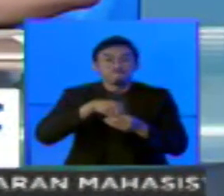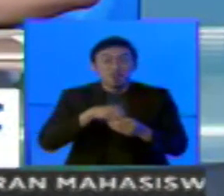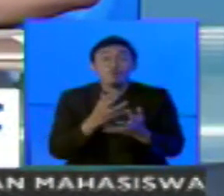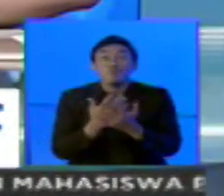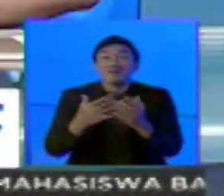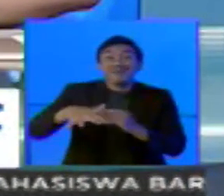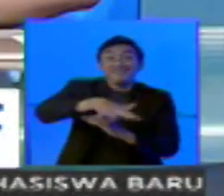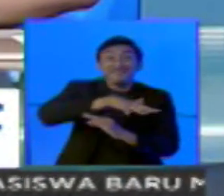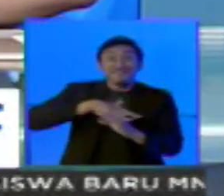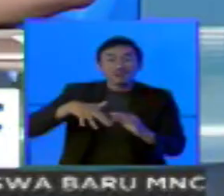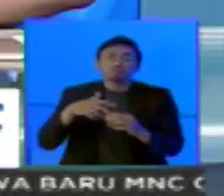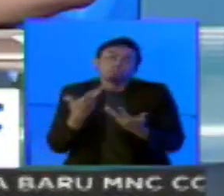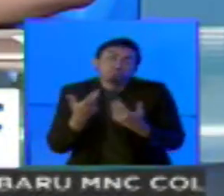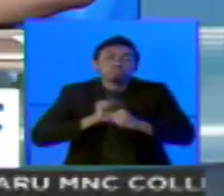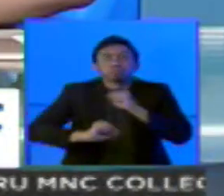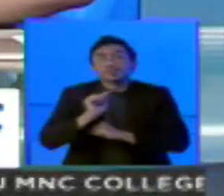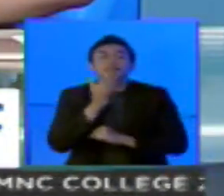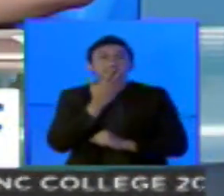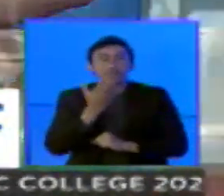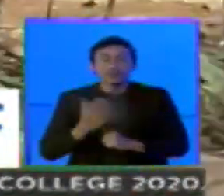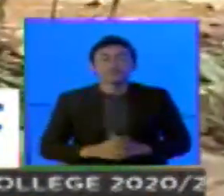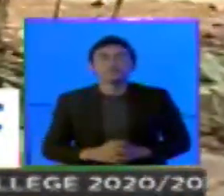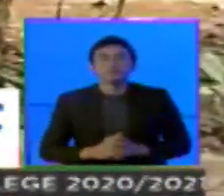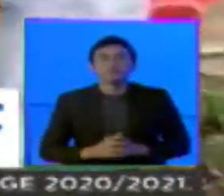masih beraktivitas seperti biasa.